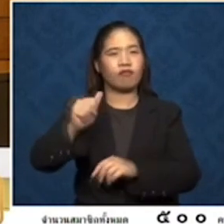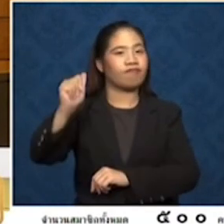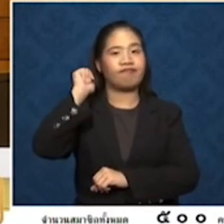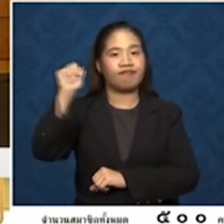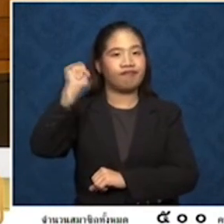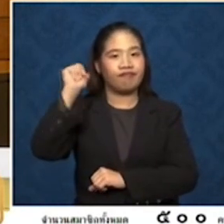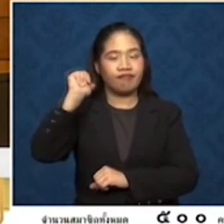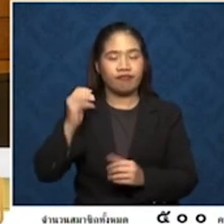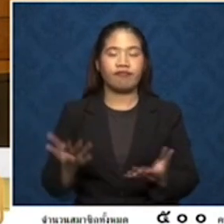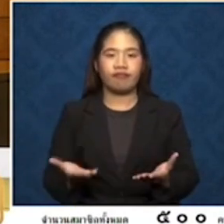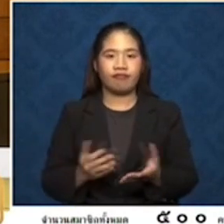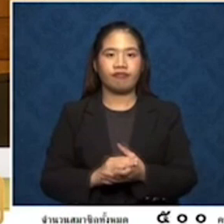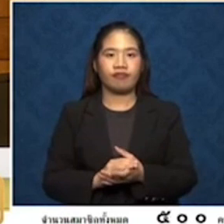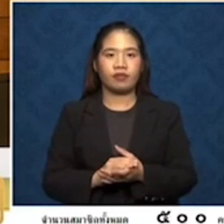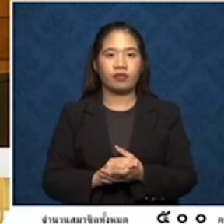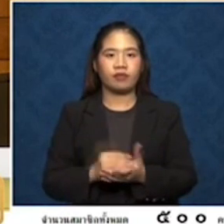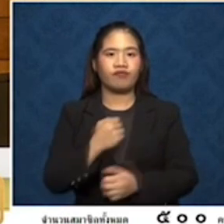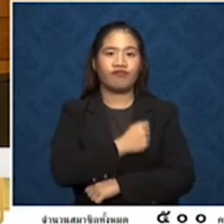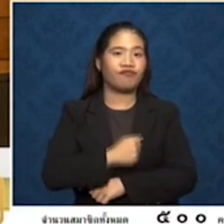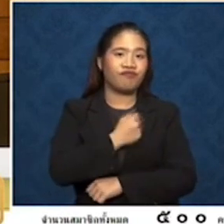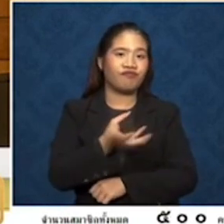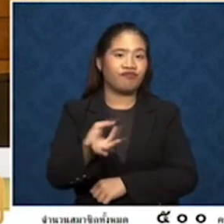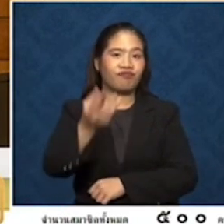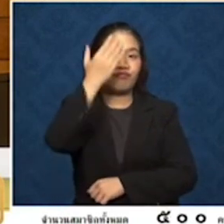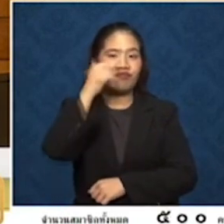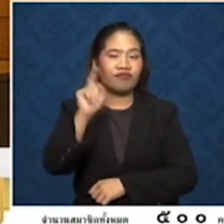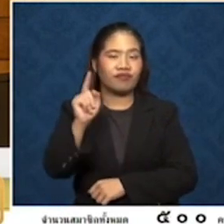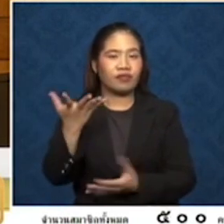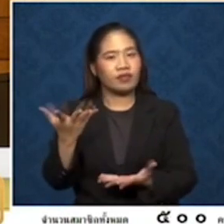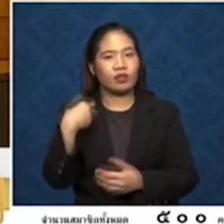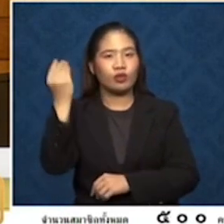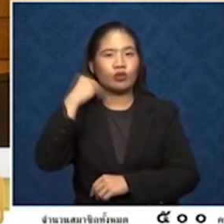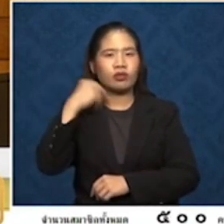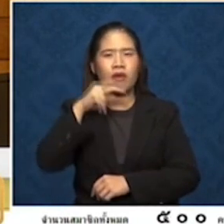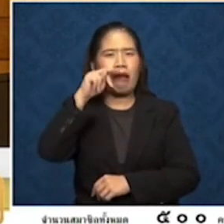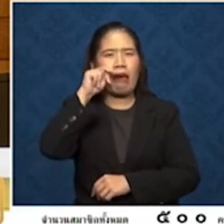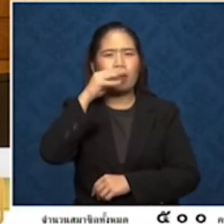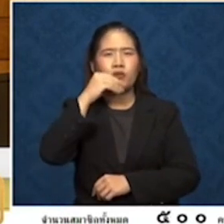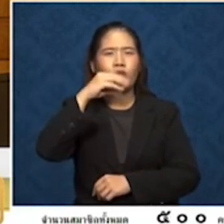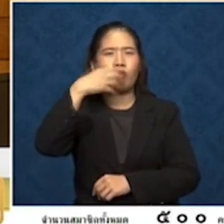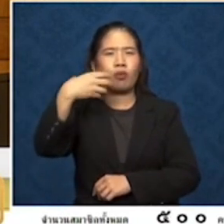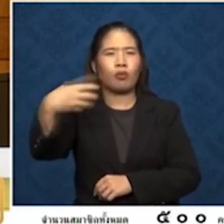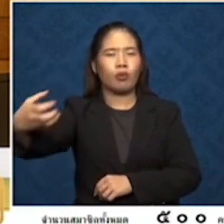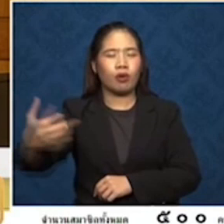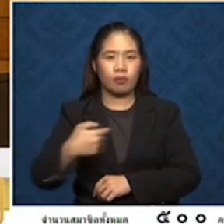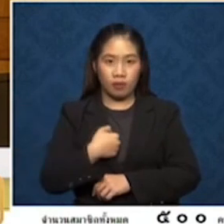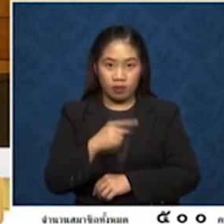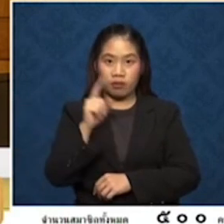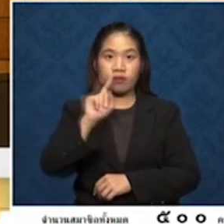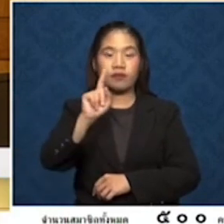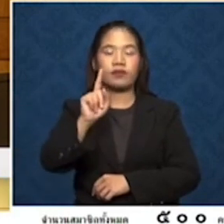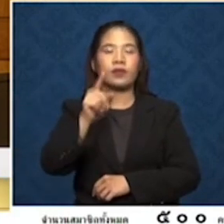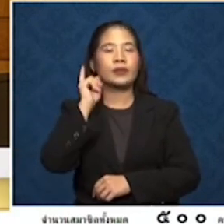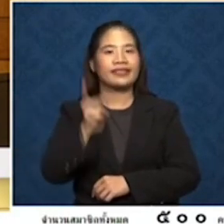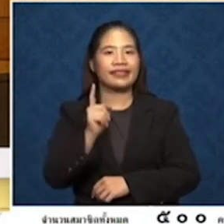ก็ไม่ได้ผิดหวังนิดหน่อยนะครับเพราะว่าเป็นแต่อะไรที่มีแต่น้ำๆทั้งนั้นนะครับยืนยันนะครับว่า